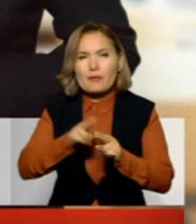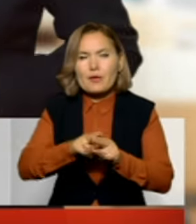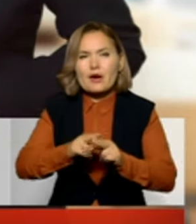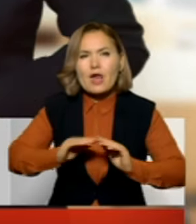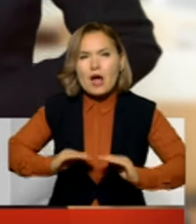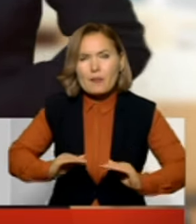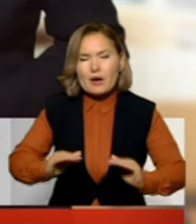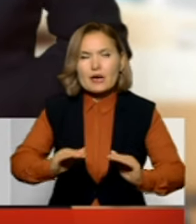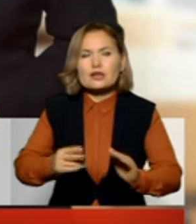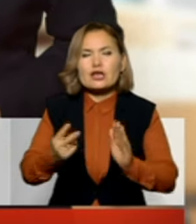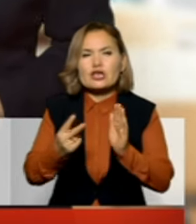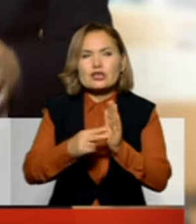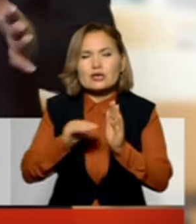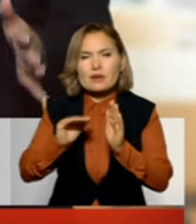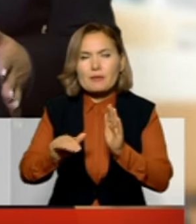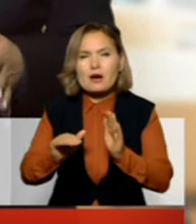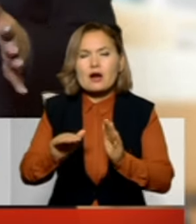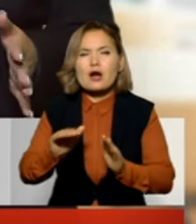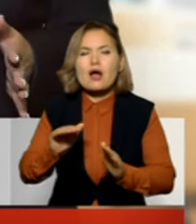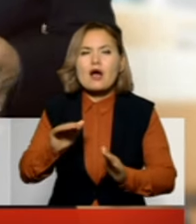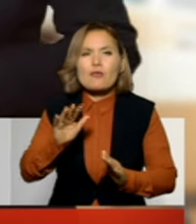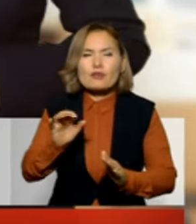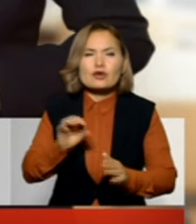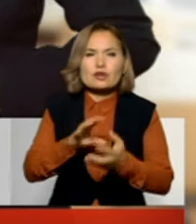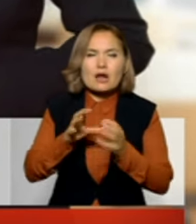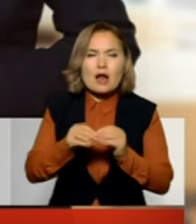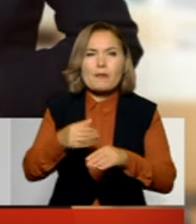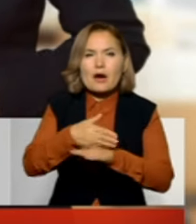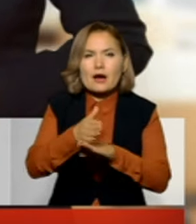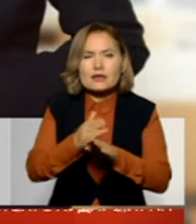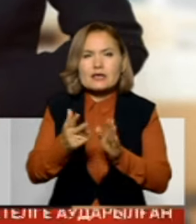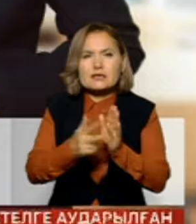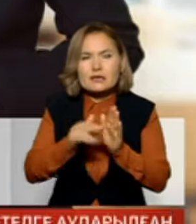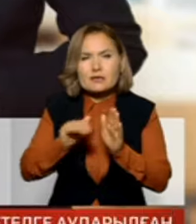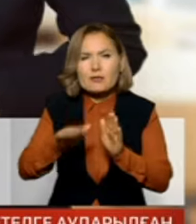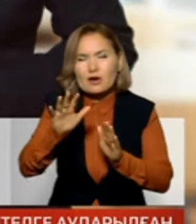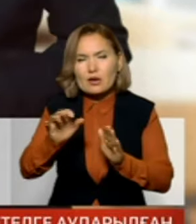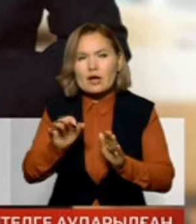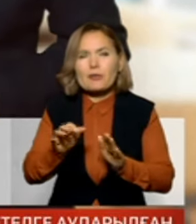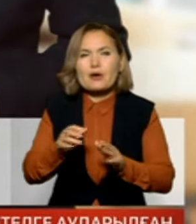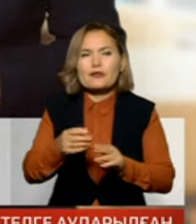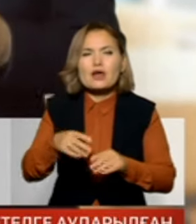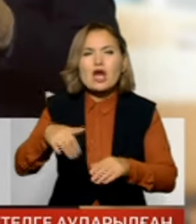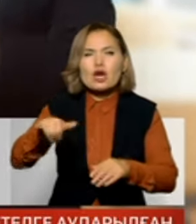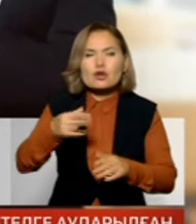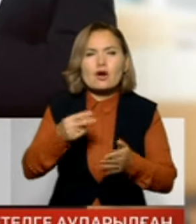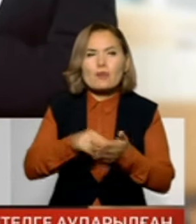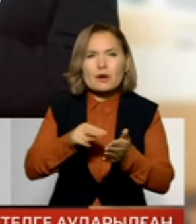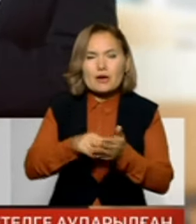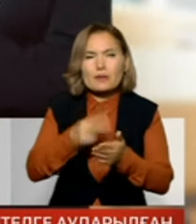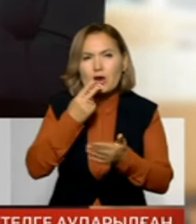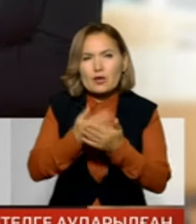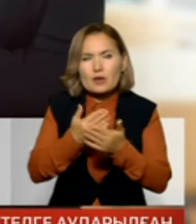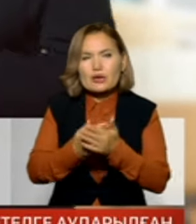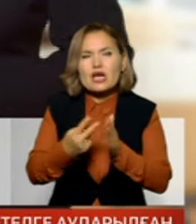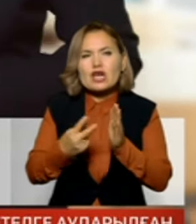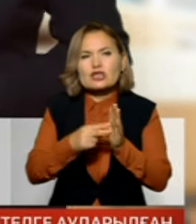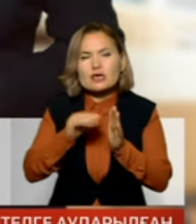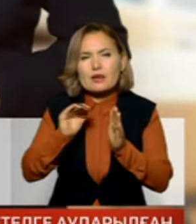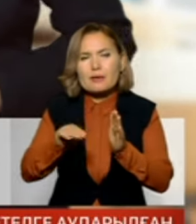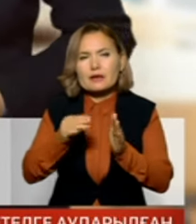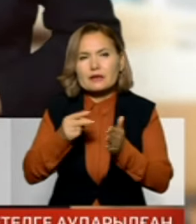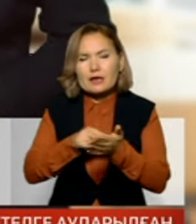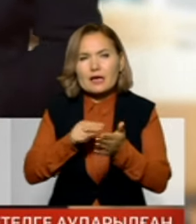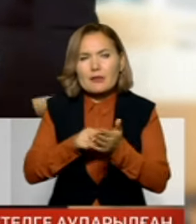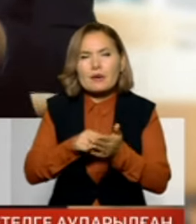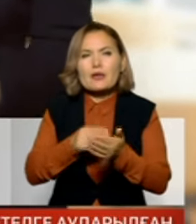құны 7,5 мың теңгеден басылады. Аяқ киім 8,5, пиджагы 9, сөмкенің бағасы міне көрсетіліп тұр 7 мың теңге.